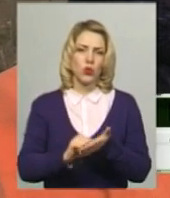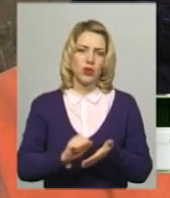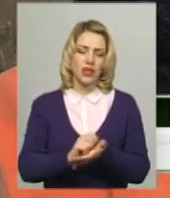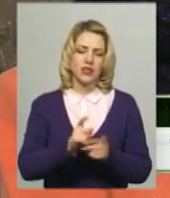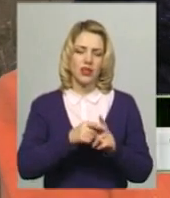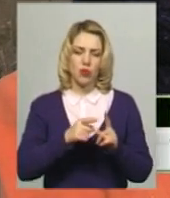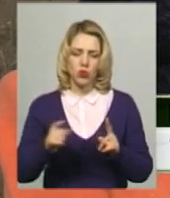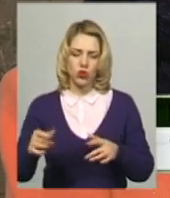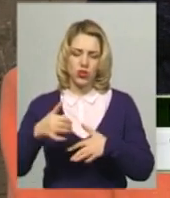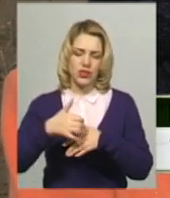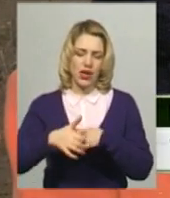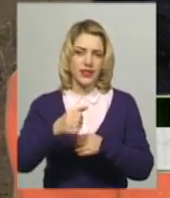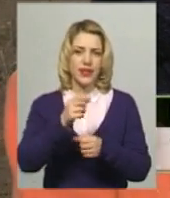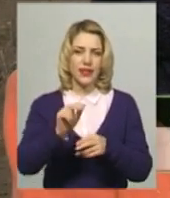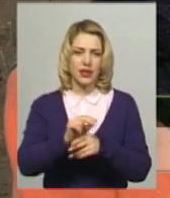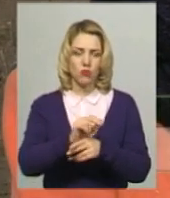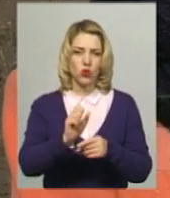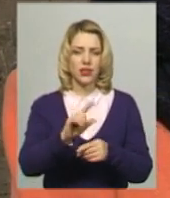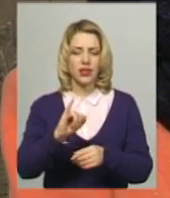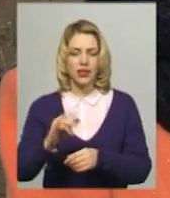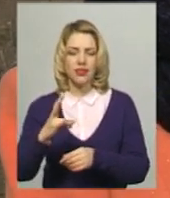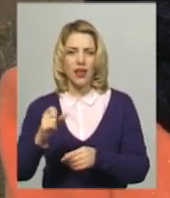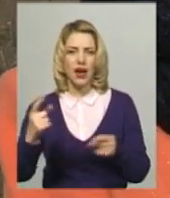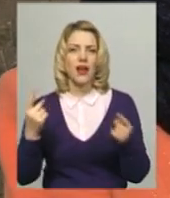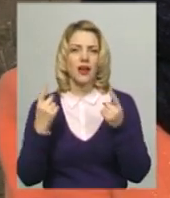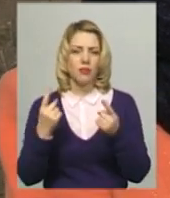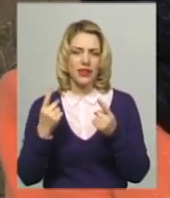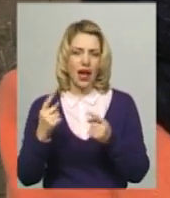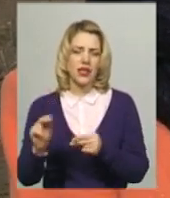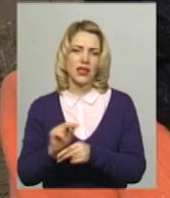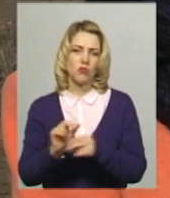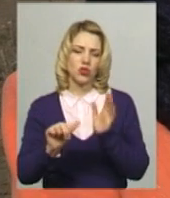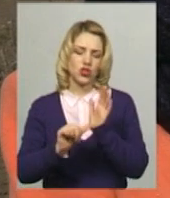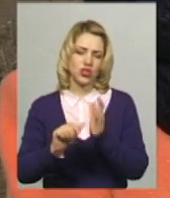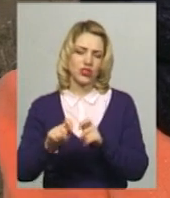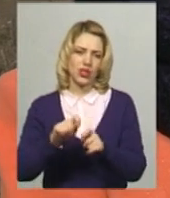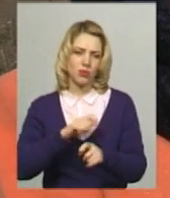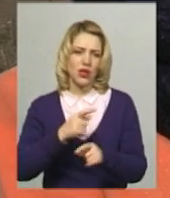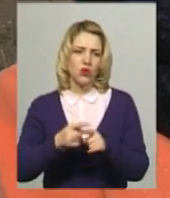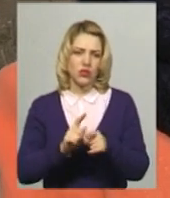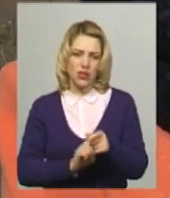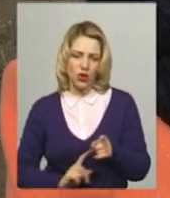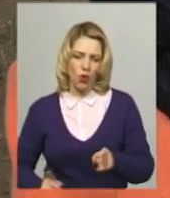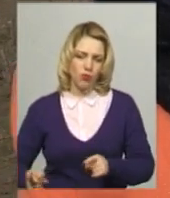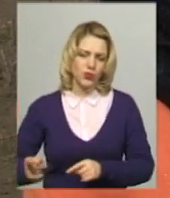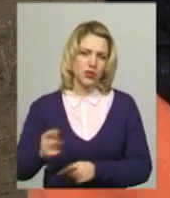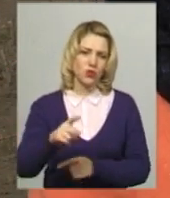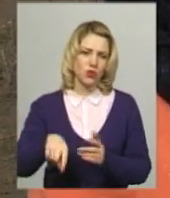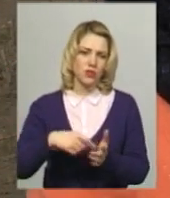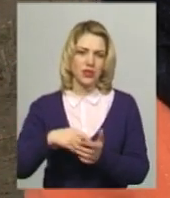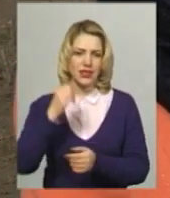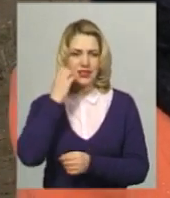ремонт 4 кілометрів цієї дороги і на капітальний ремонт 6 кілометрів цієї об'їзної міста Старокостянтинів.